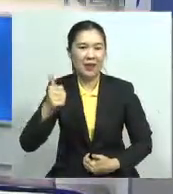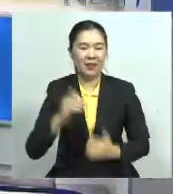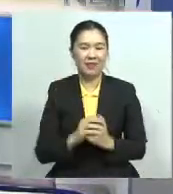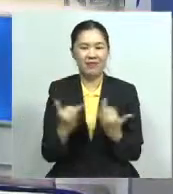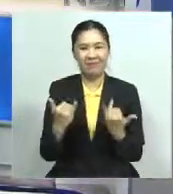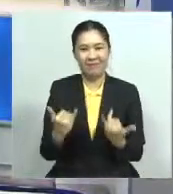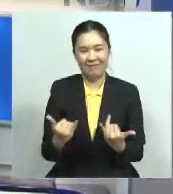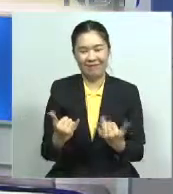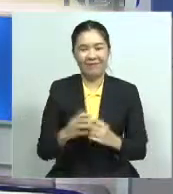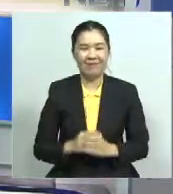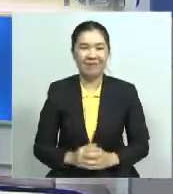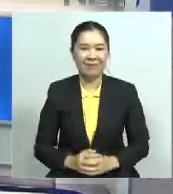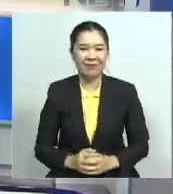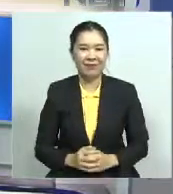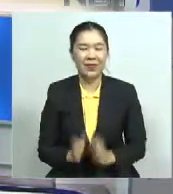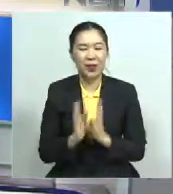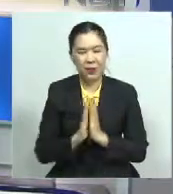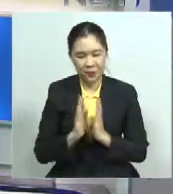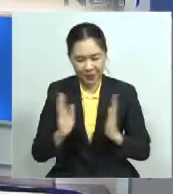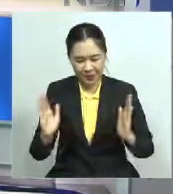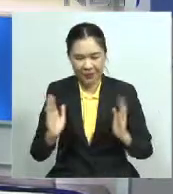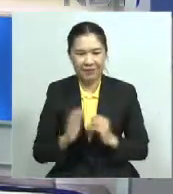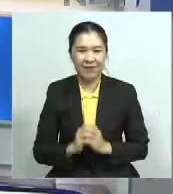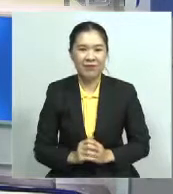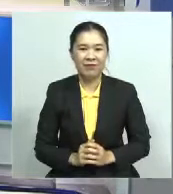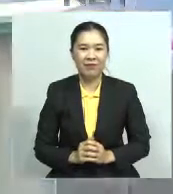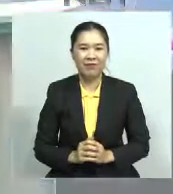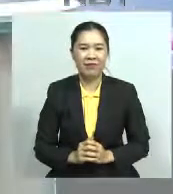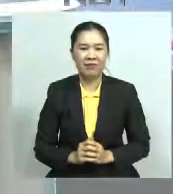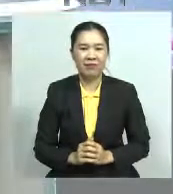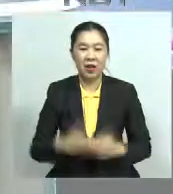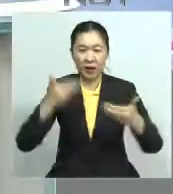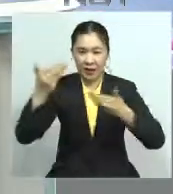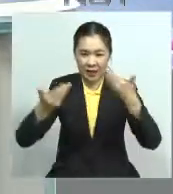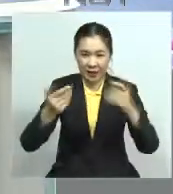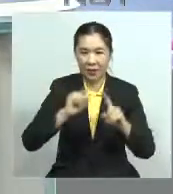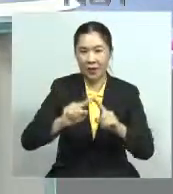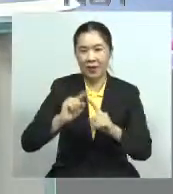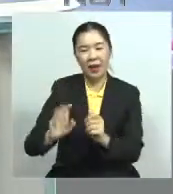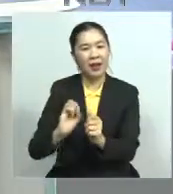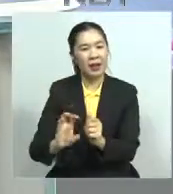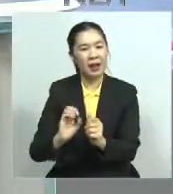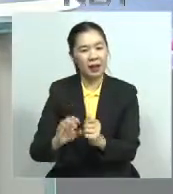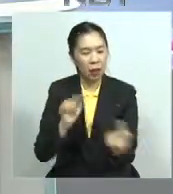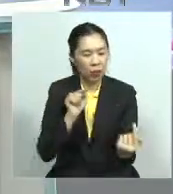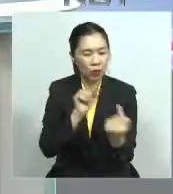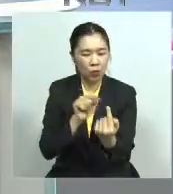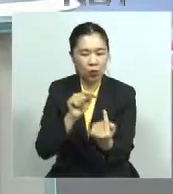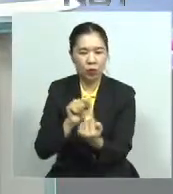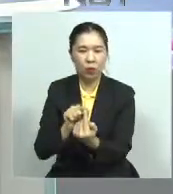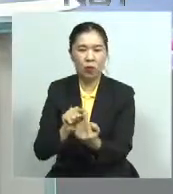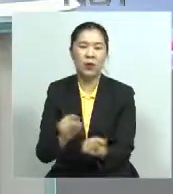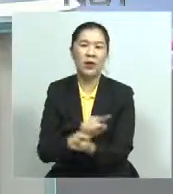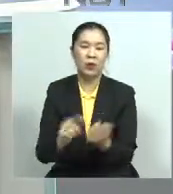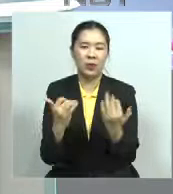ความเคลื่อนไหวที่เกิดขึ้นครับ ขอบคุณคุณสถานุนะครับโอ้โหต้องบอกว่าแต่ละกิจกรรมแต่ละงานที่นำมาแนะนำเรียกว่าเหมาะสมกับยุคเหมา